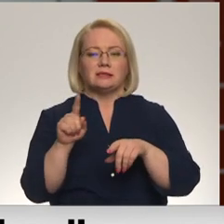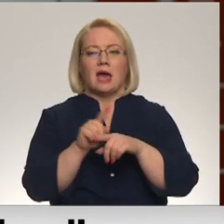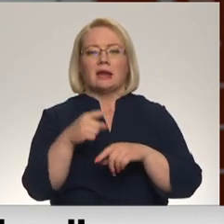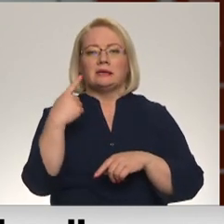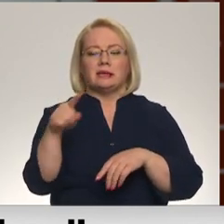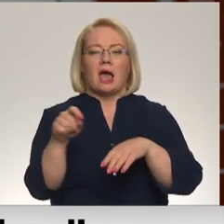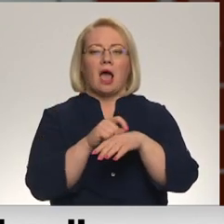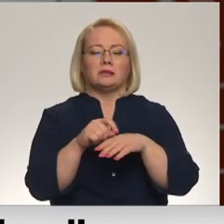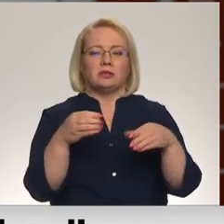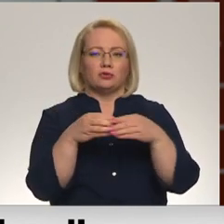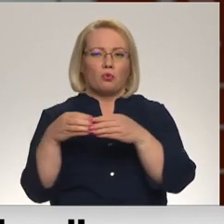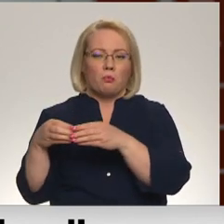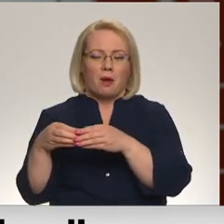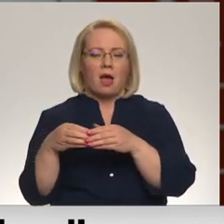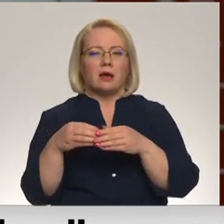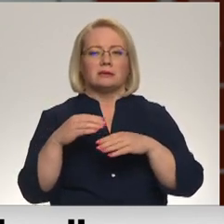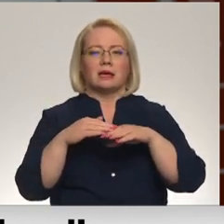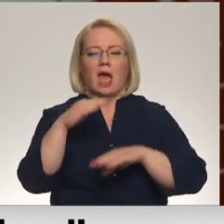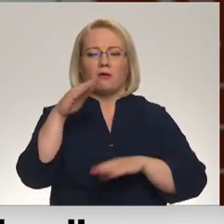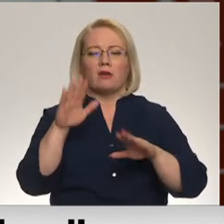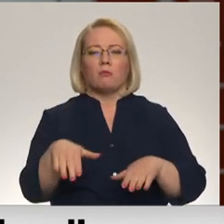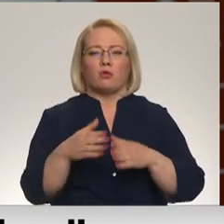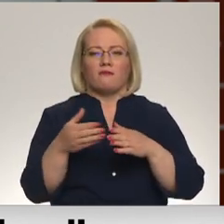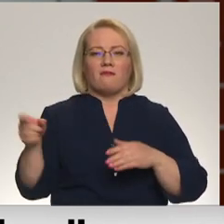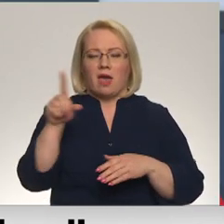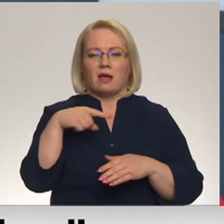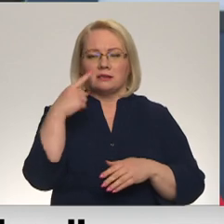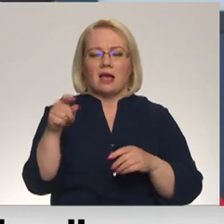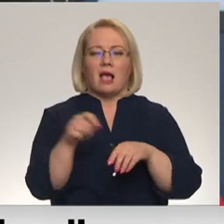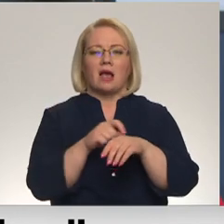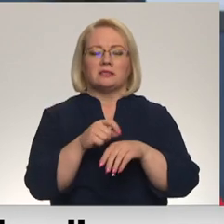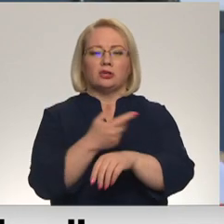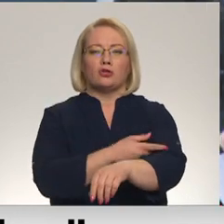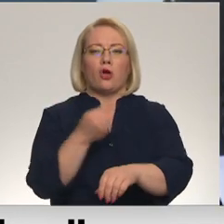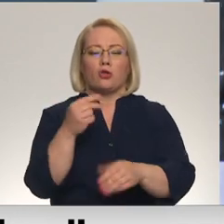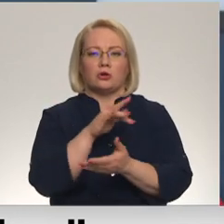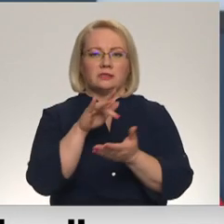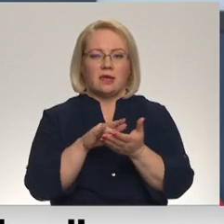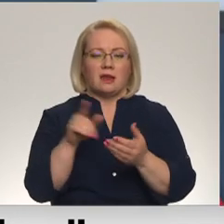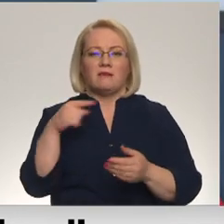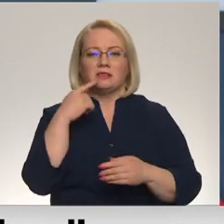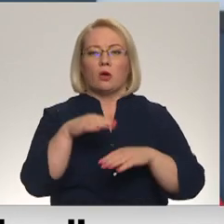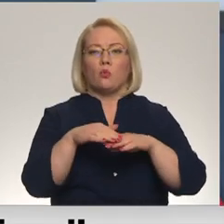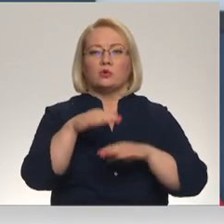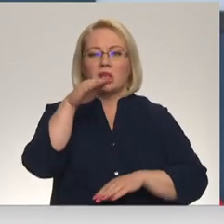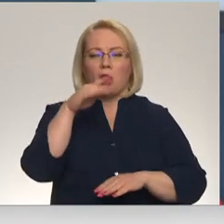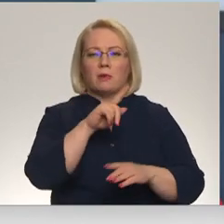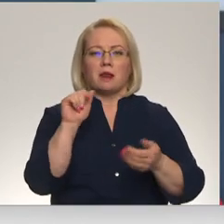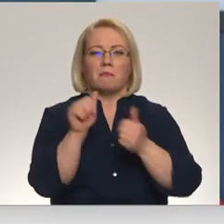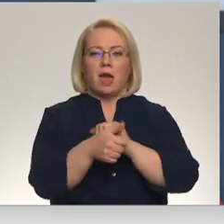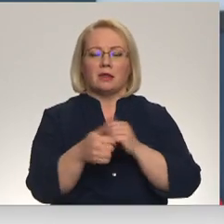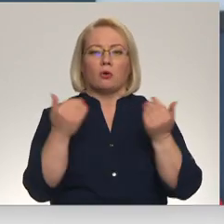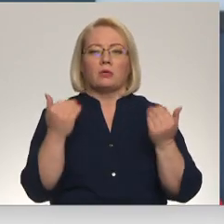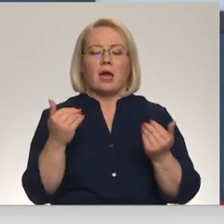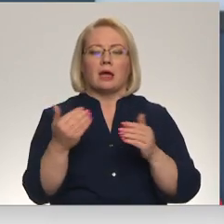grupās krājumi varētu būt lielāki, norāda valsts asins donoru centrā. Uzkrājumi ir mainīgi un šobrīd, laikam pirmsvēku